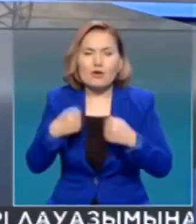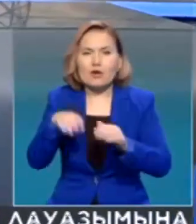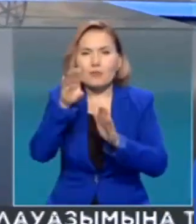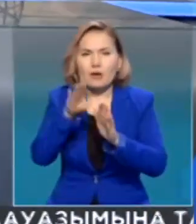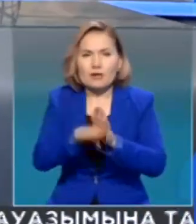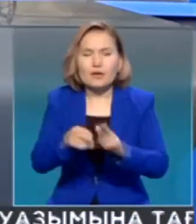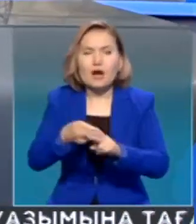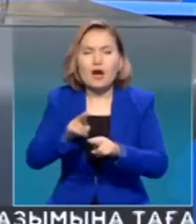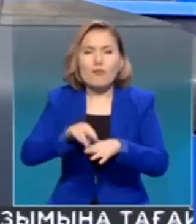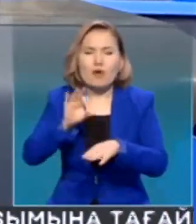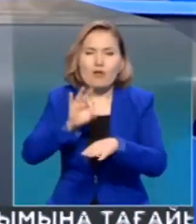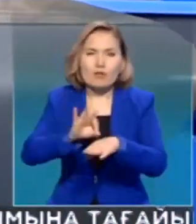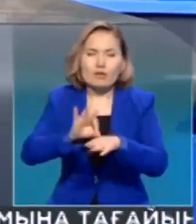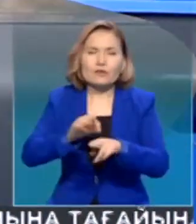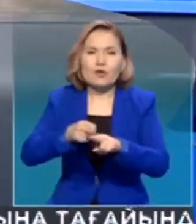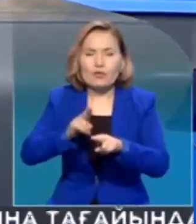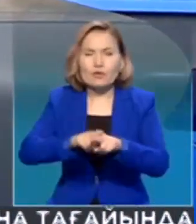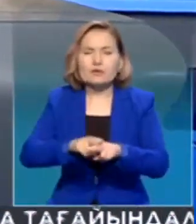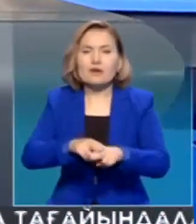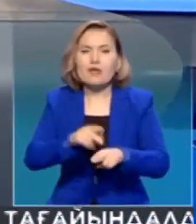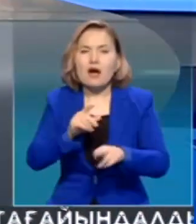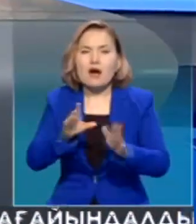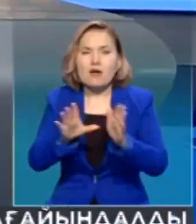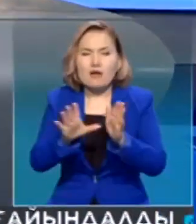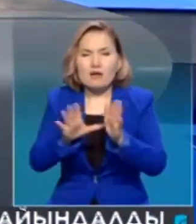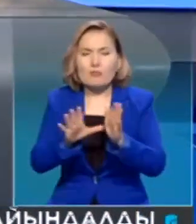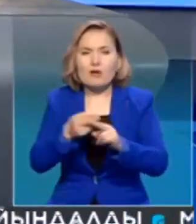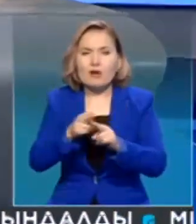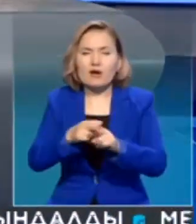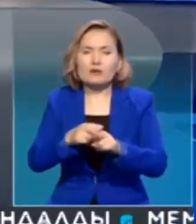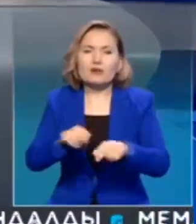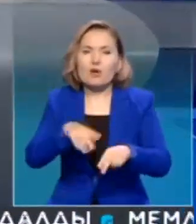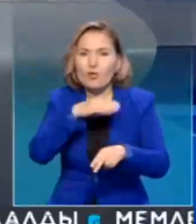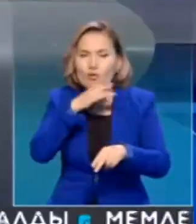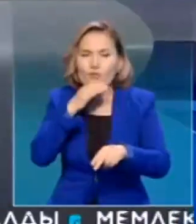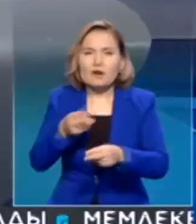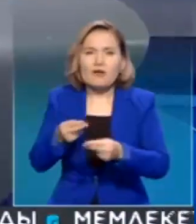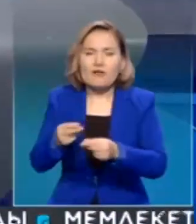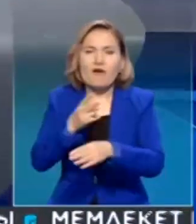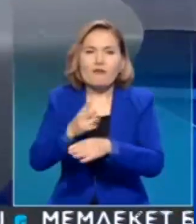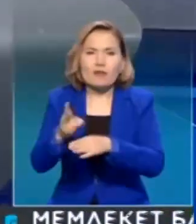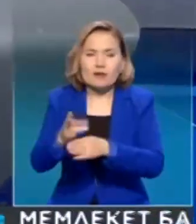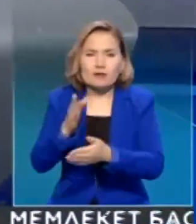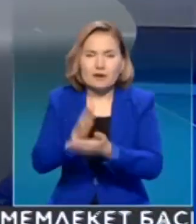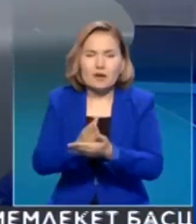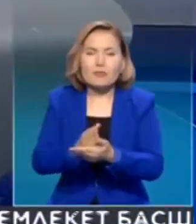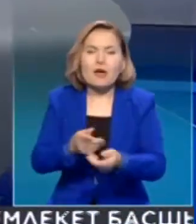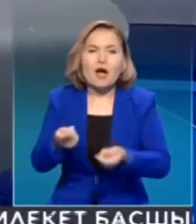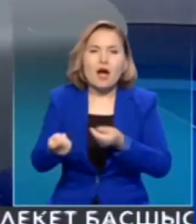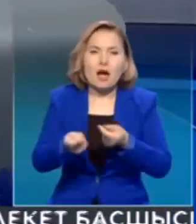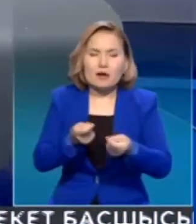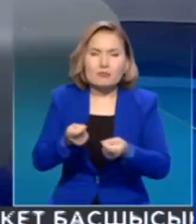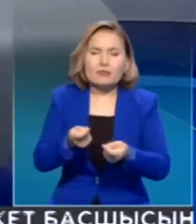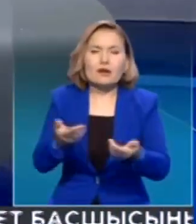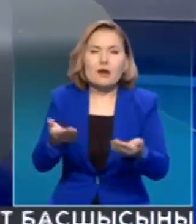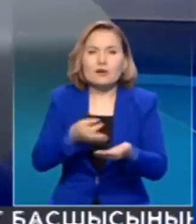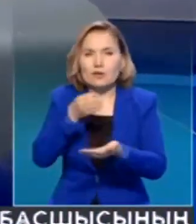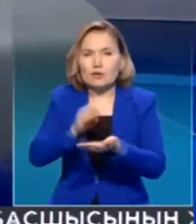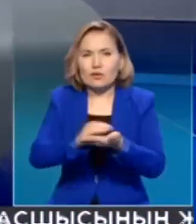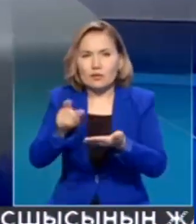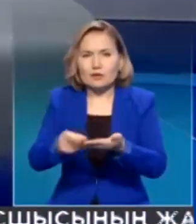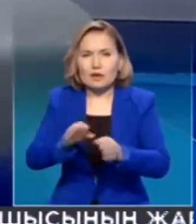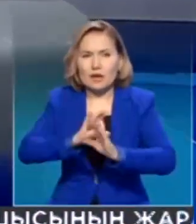денсаулығы сыр беріп қайтыс болғандар да бар. Өздерін қауіпсіз аймаққа көшіруді талап еткен тұрғындарға әкімдік не деп жауап берді? Ая